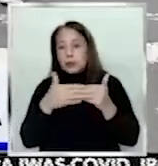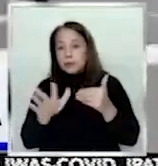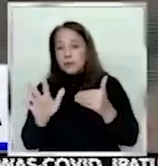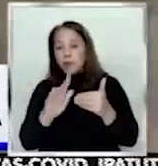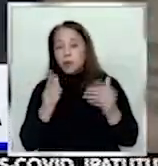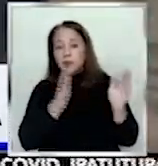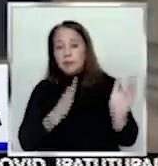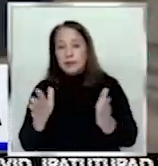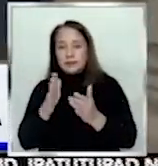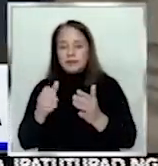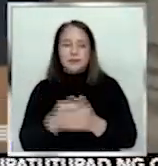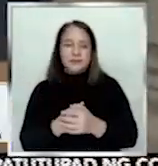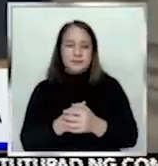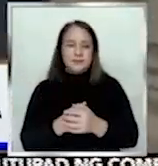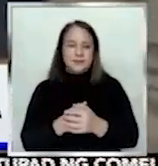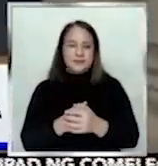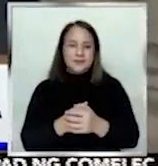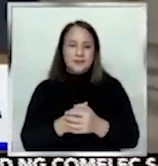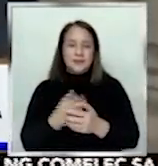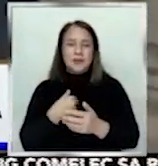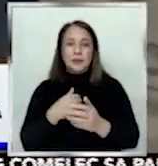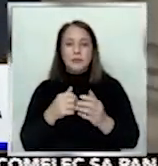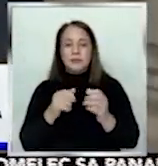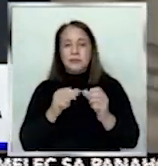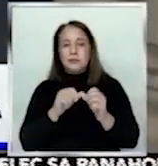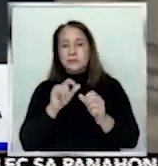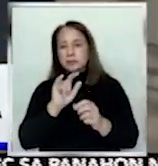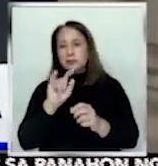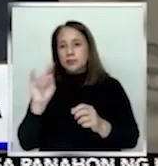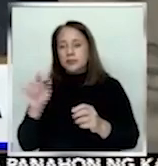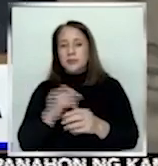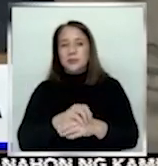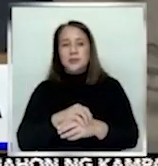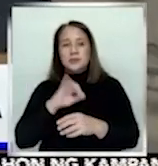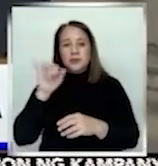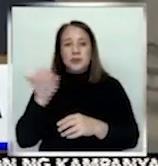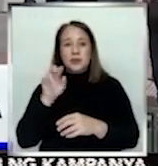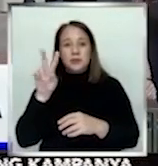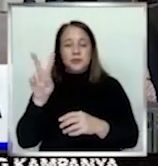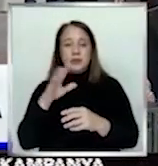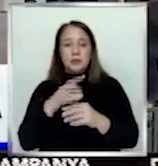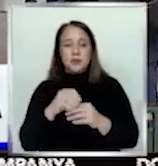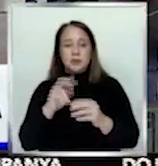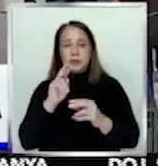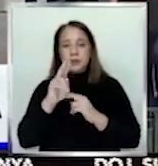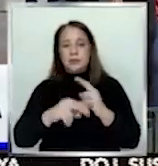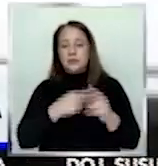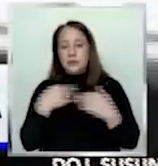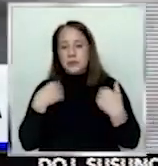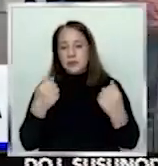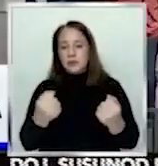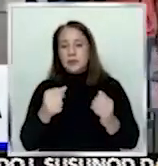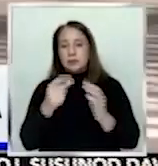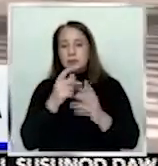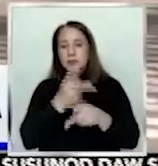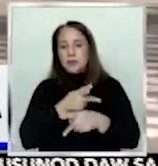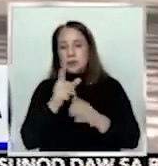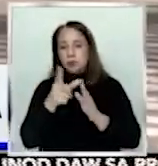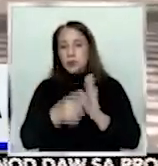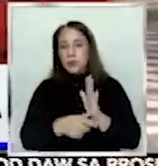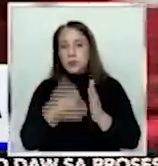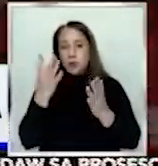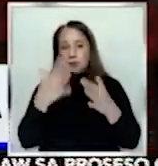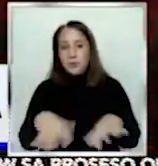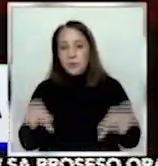pandemic. Isinusulong ni dating Senador J.V. Ejercito ang Universal Healthcare Law dahil mahalaga raw sa gitna ng pandemya